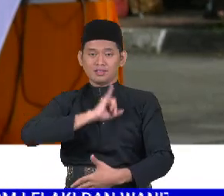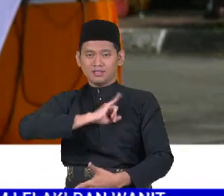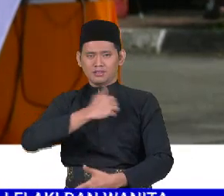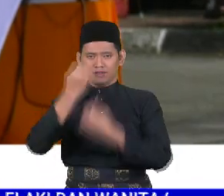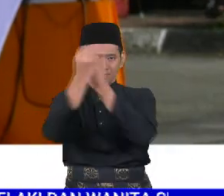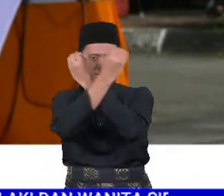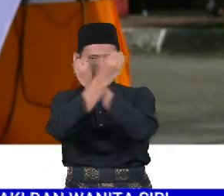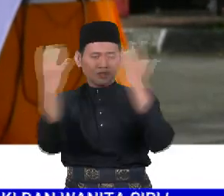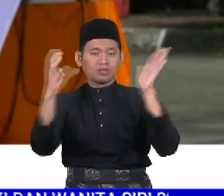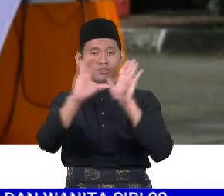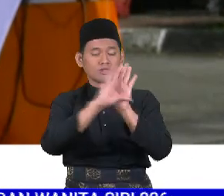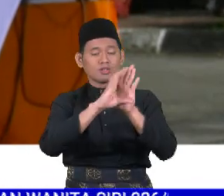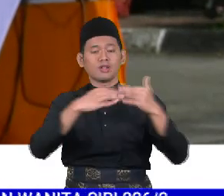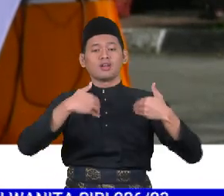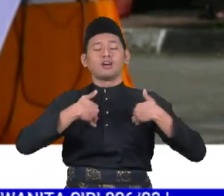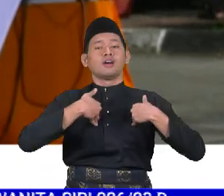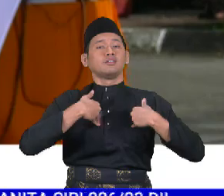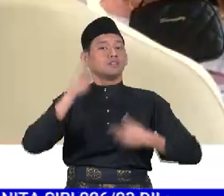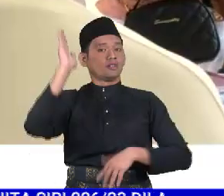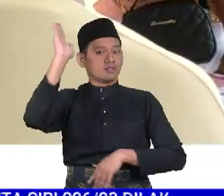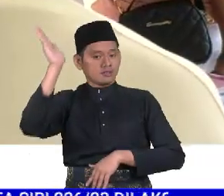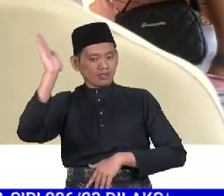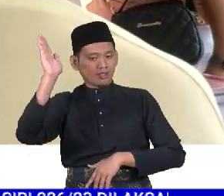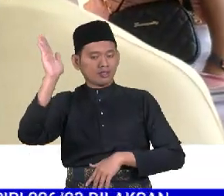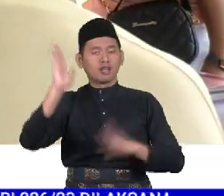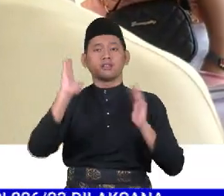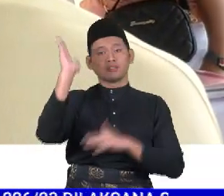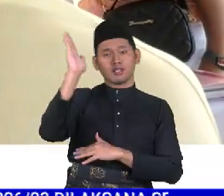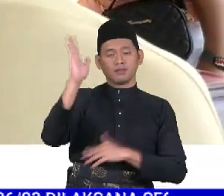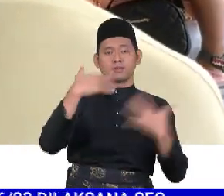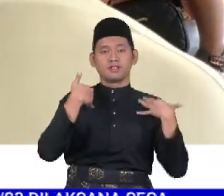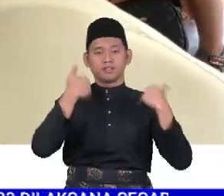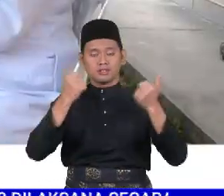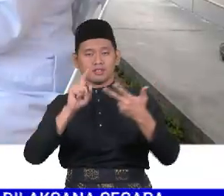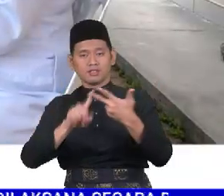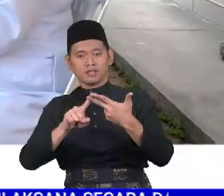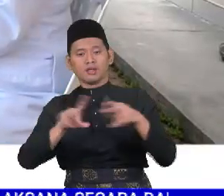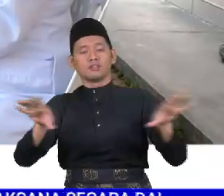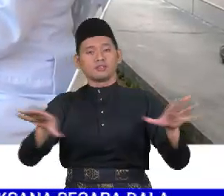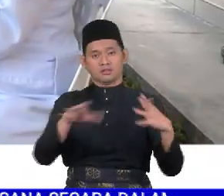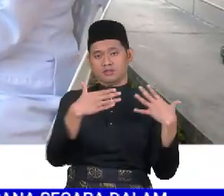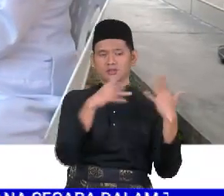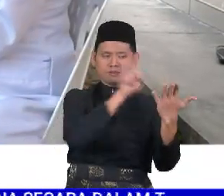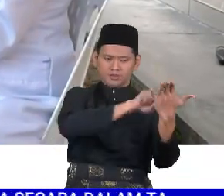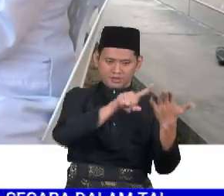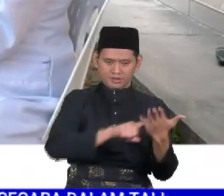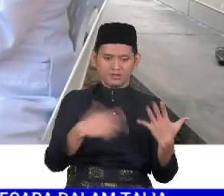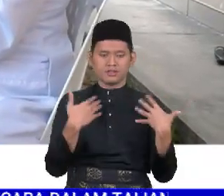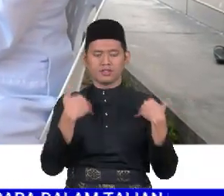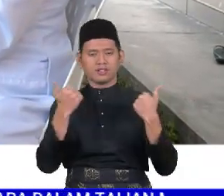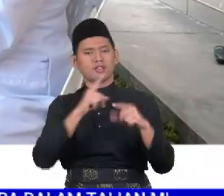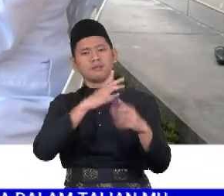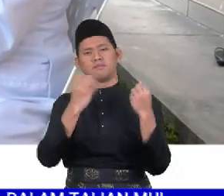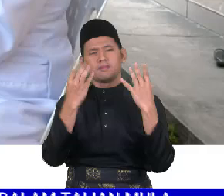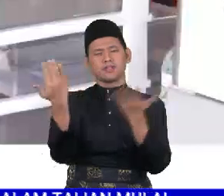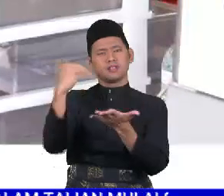diberitahu antaranya ada kuliah duha, taklimat kesihatan dari KKM dan juga saringan kesihatan bagi wanita dan banyak